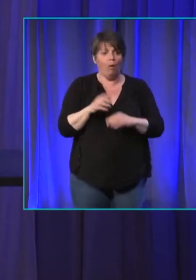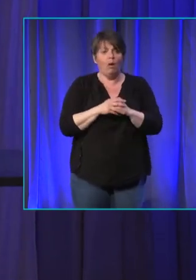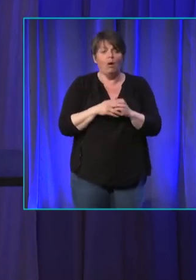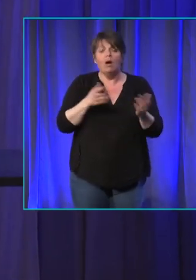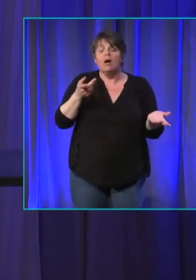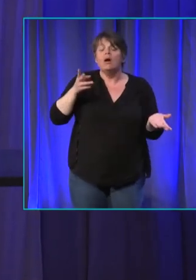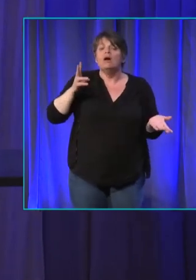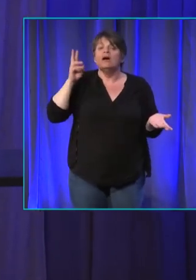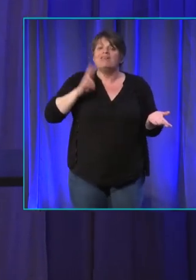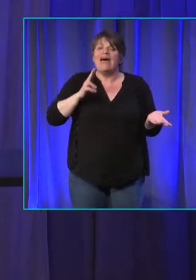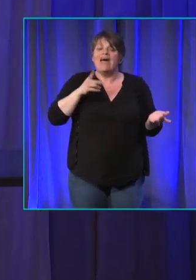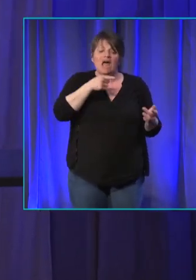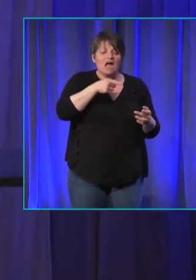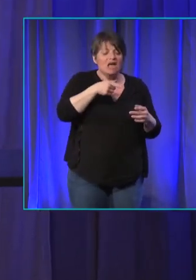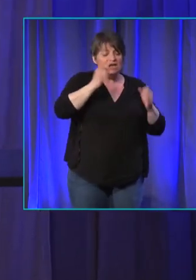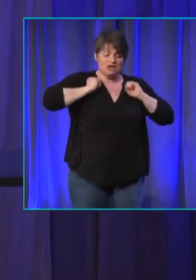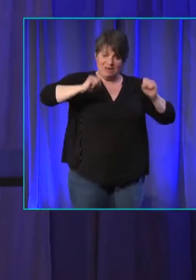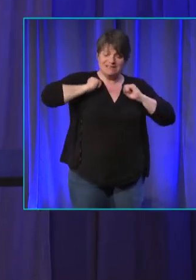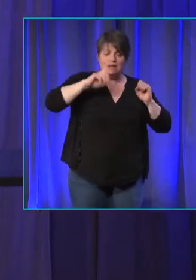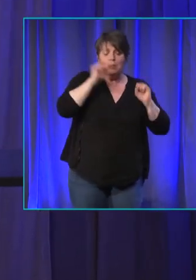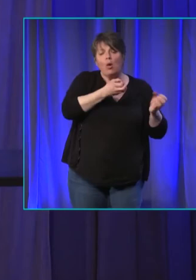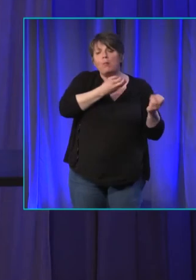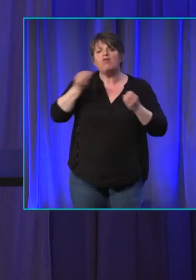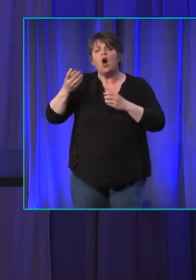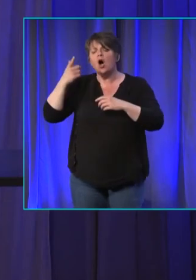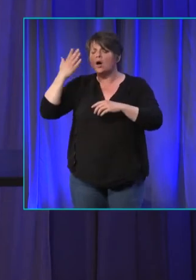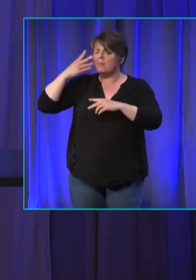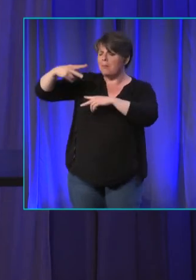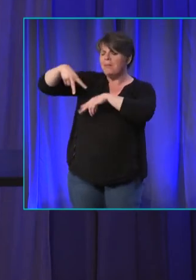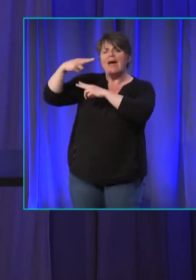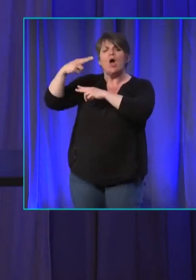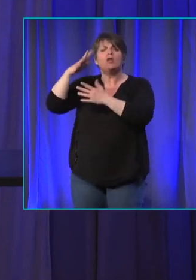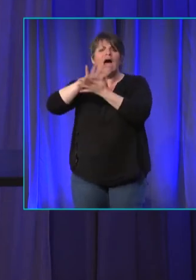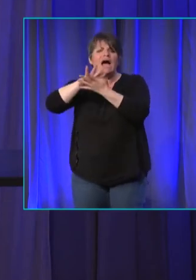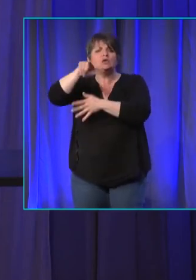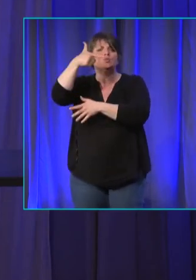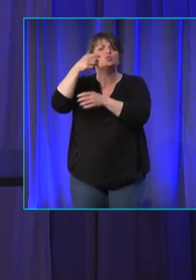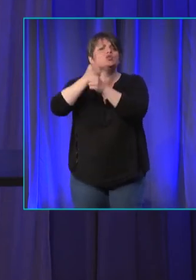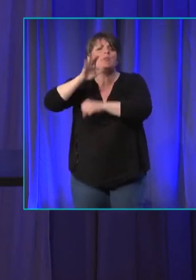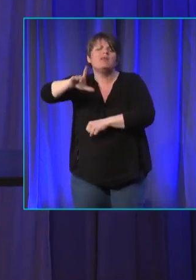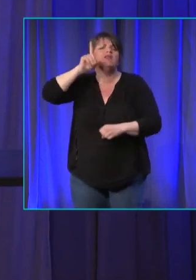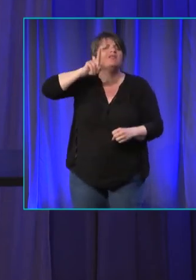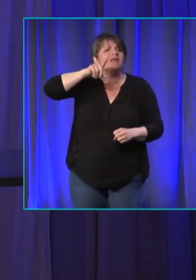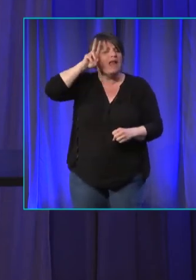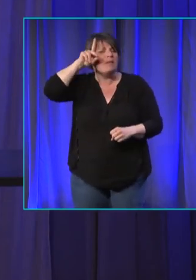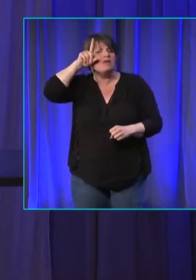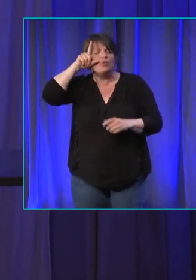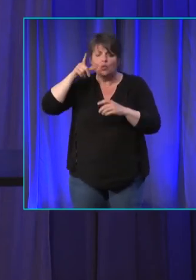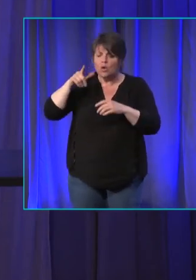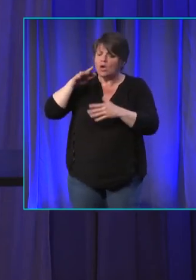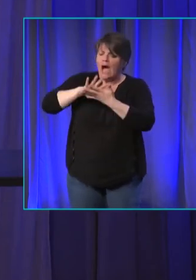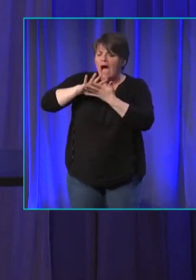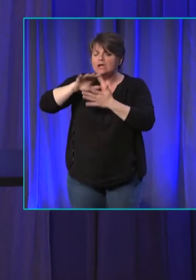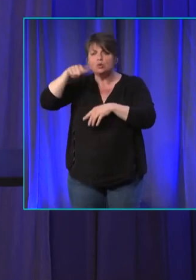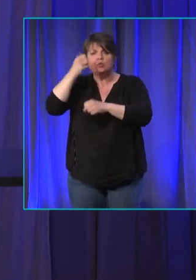peut retarder le pic de croissance rapide, c'est-à-dire qu'au lieu de l'avoir à 12 ans chez la fille, vous pouvez l'avoir à 16 ans ou à 14 ans. Le